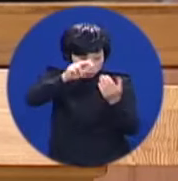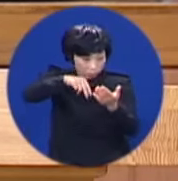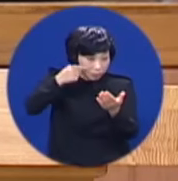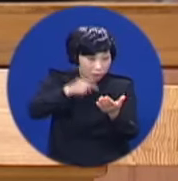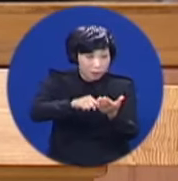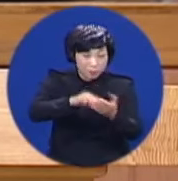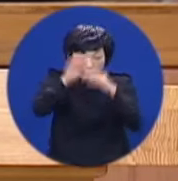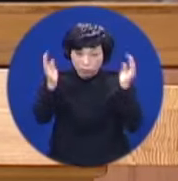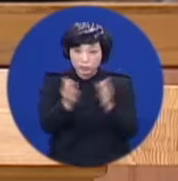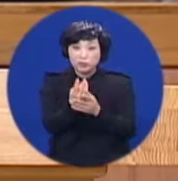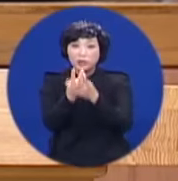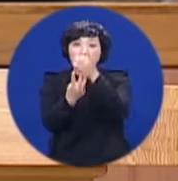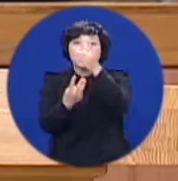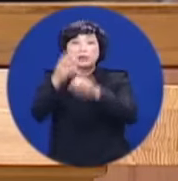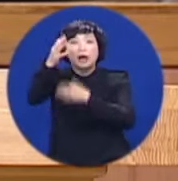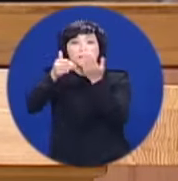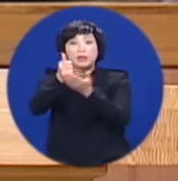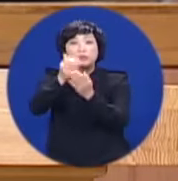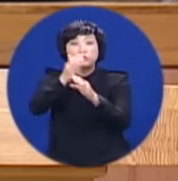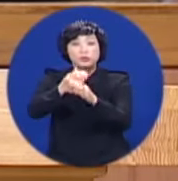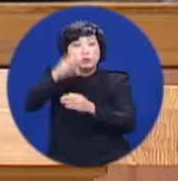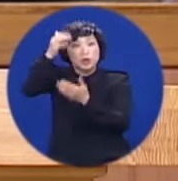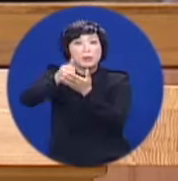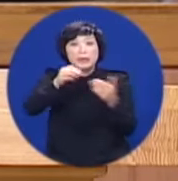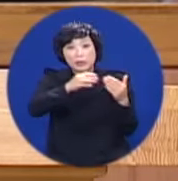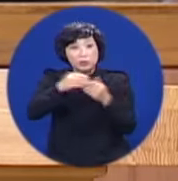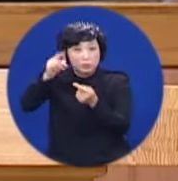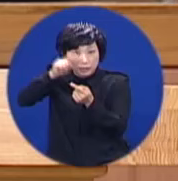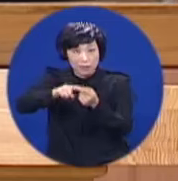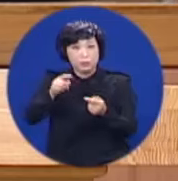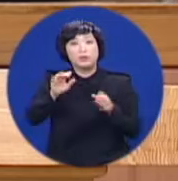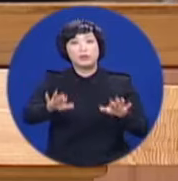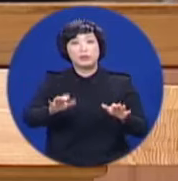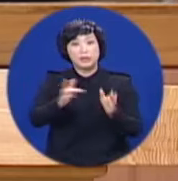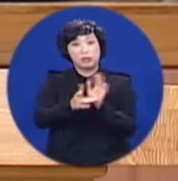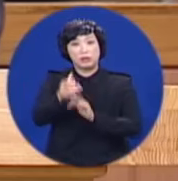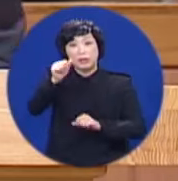삼위 하나님 중에 성령의 인도 따라 역사하셨으니